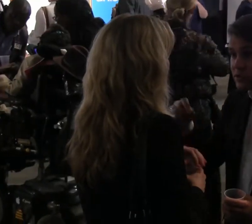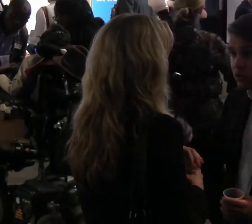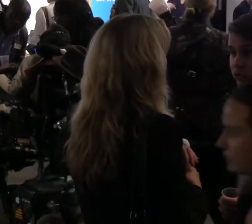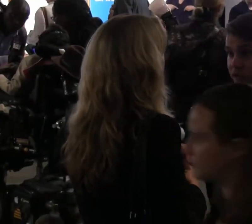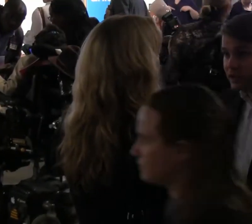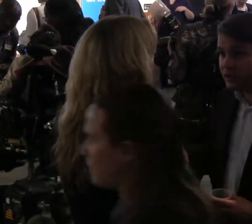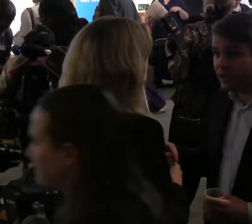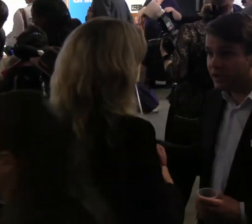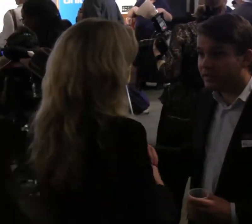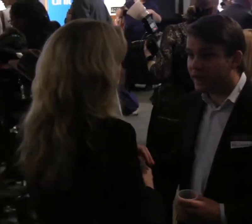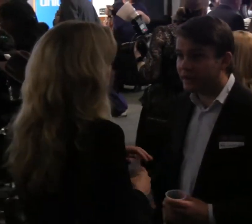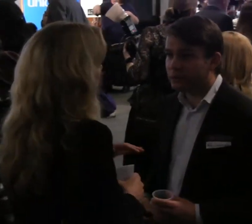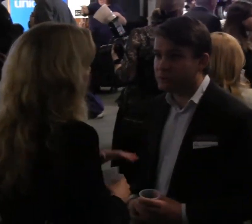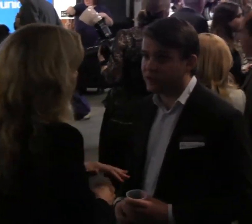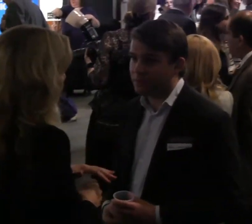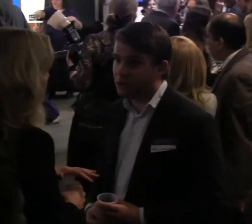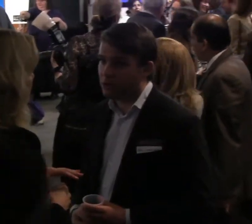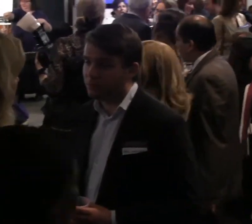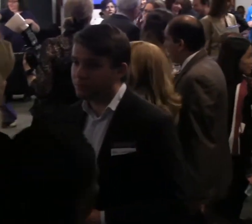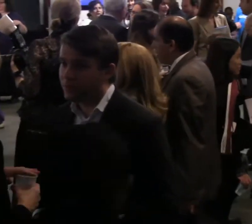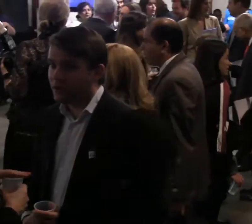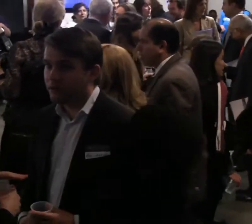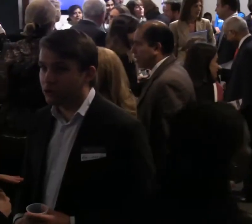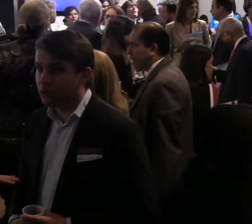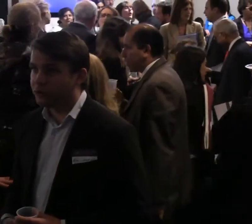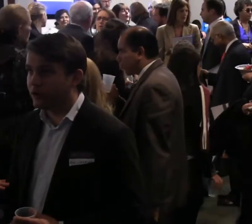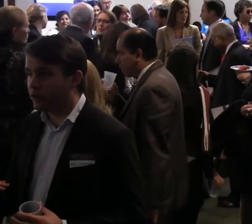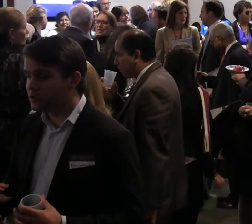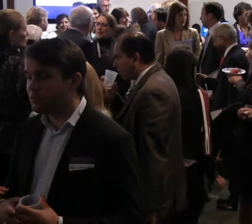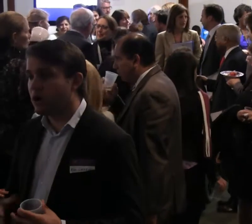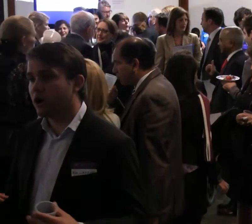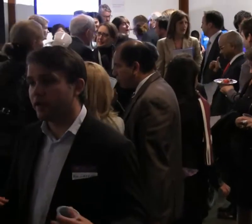Olódìfá fún Ròṣùmàrè tó lójú ọ̀run jákẹ́lẹ́lẹ́.